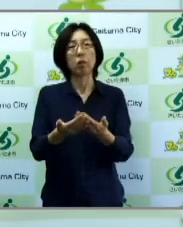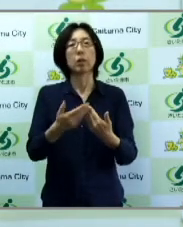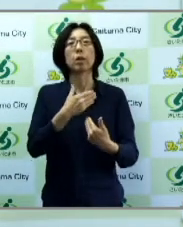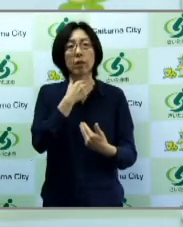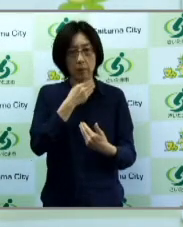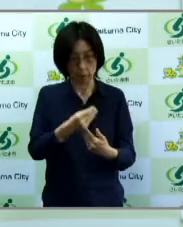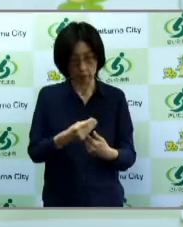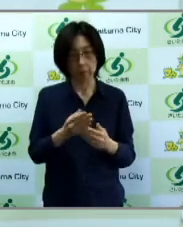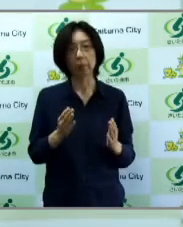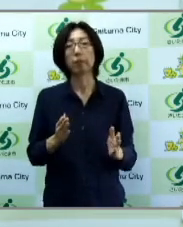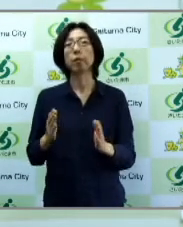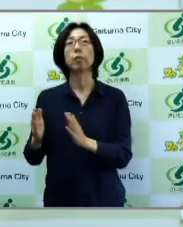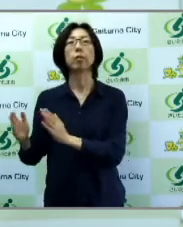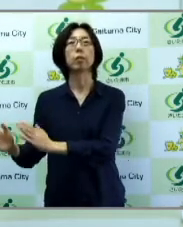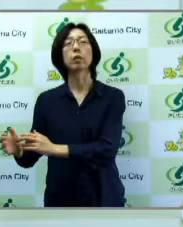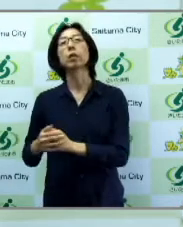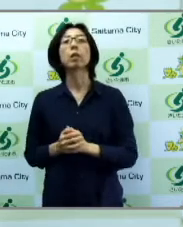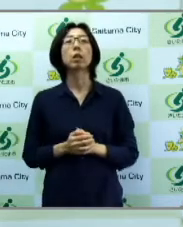でございます。